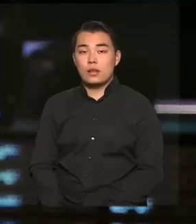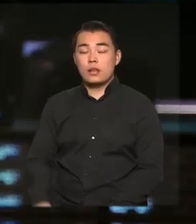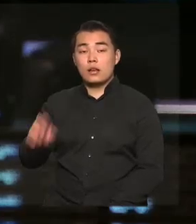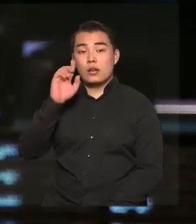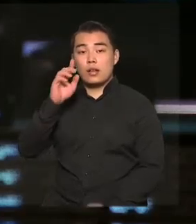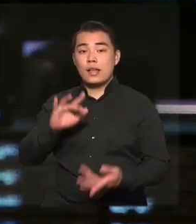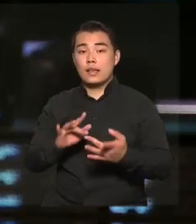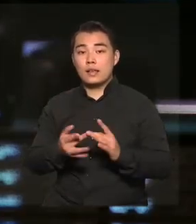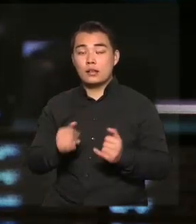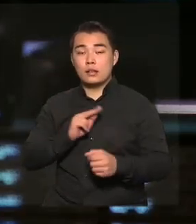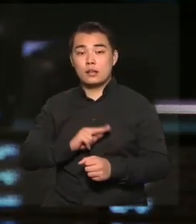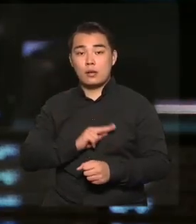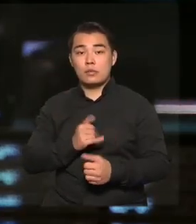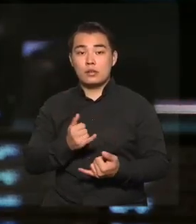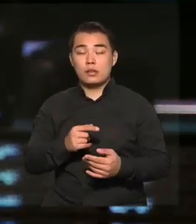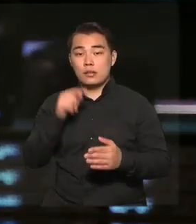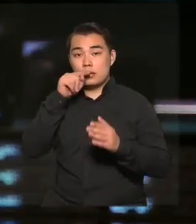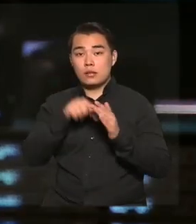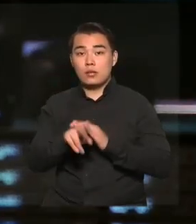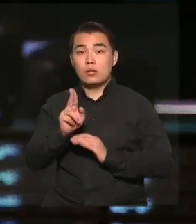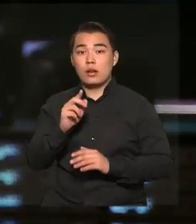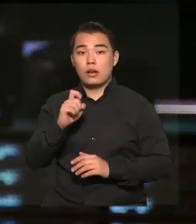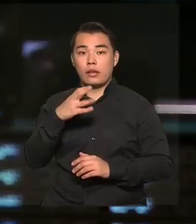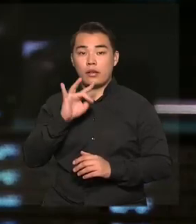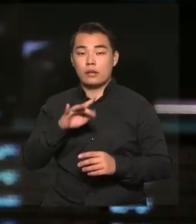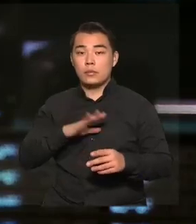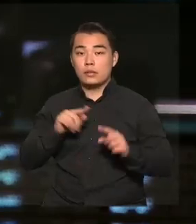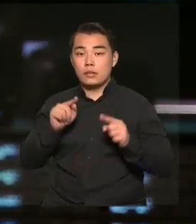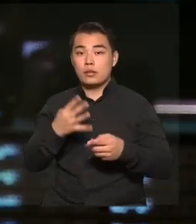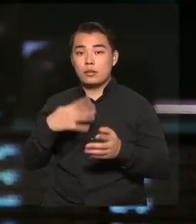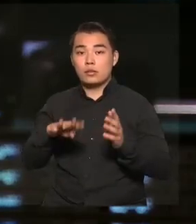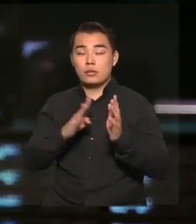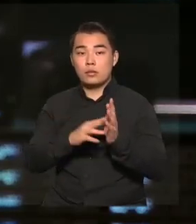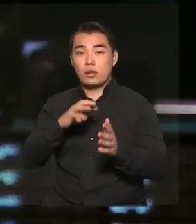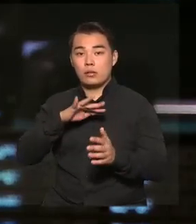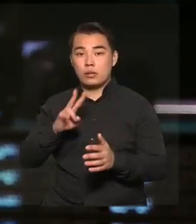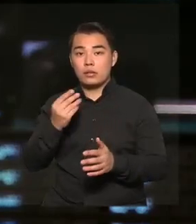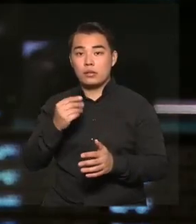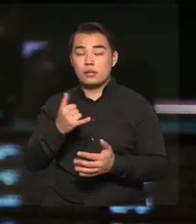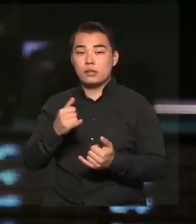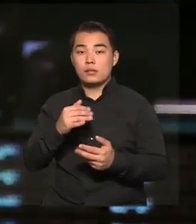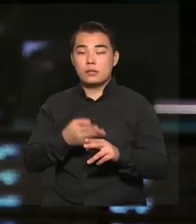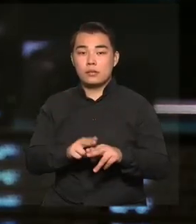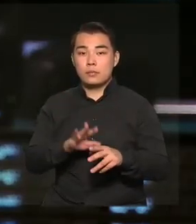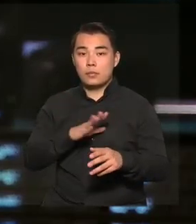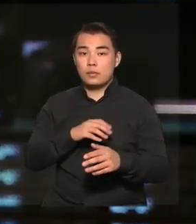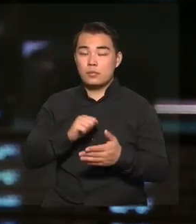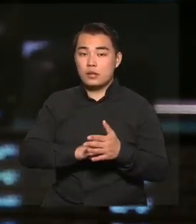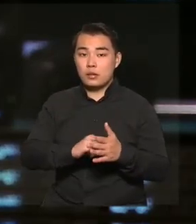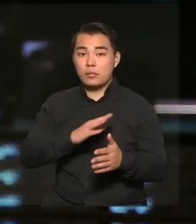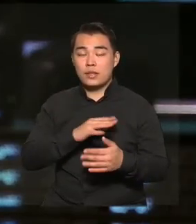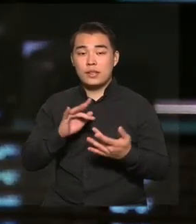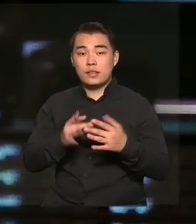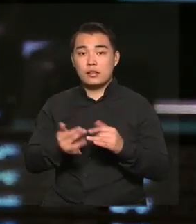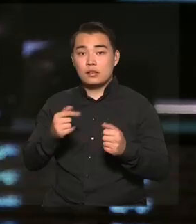Мемлекеттік электрондық қызметке шабу жасаған хакер ұсталды. Ол 49 миллион теңге залал келтірген. Кибер